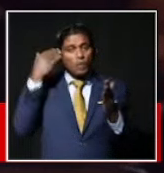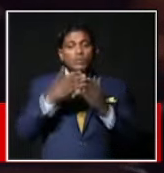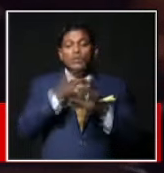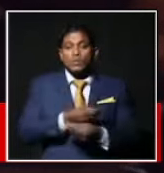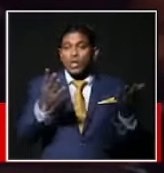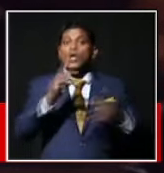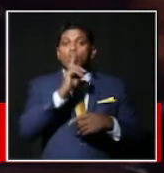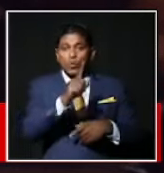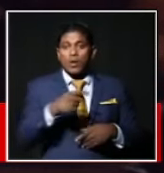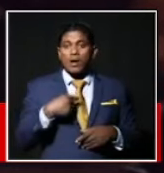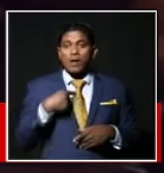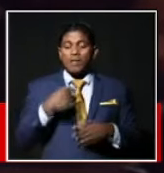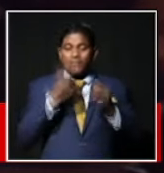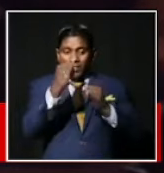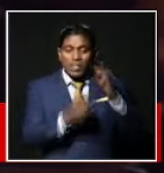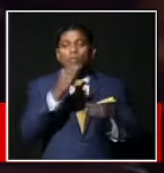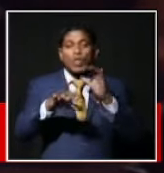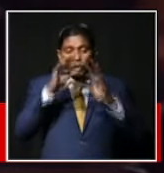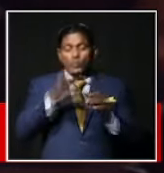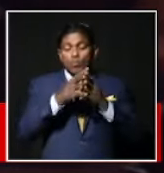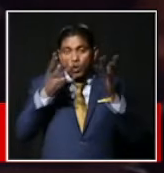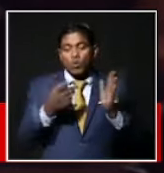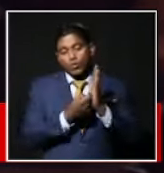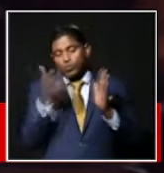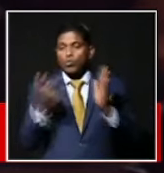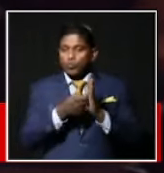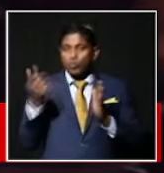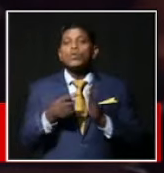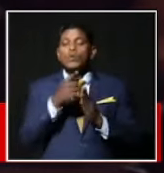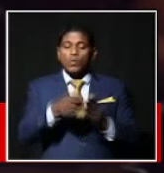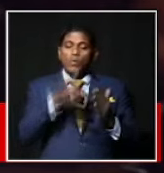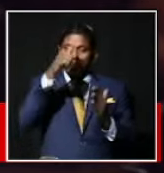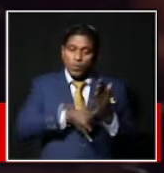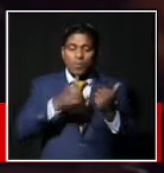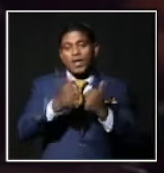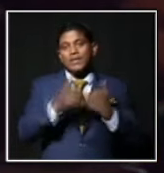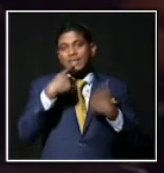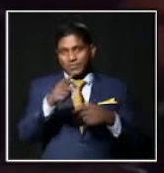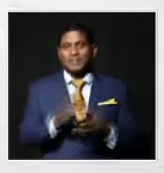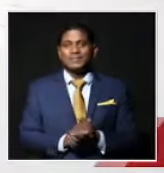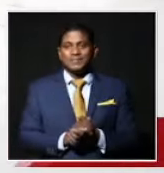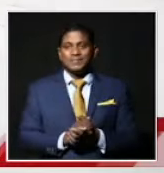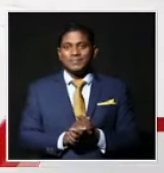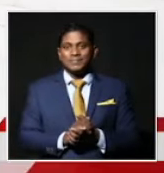සිටියේ විවේචනයට ලක් වූ කරුණු රැසක් සංශෝධනය කර කෙටුම් පත ඉදිරිපත් කළ බවයි